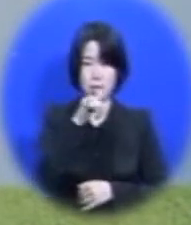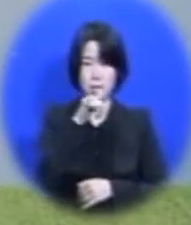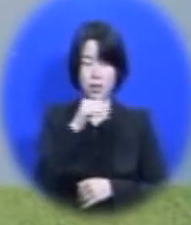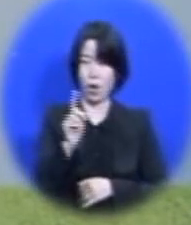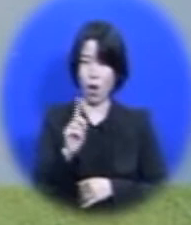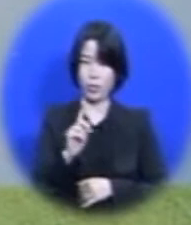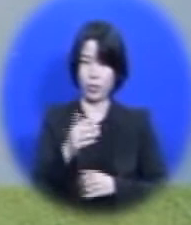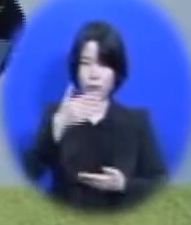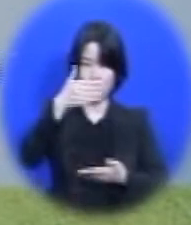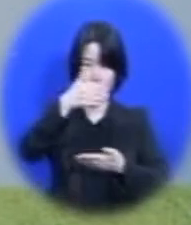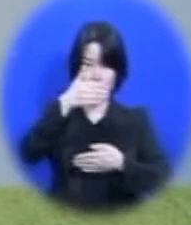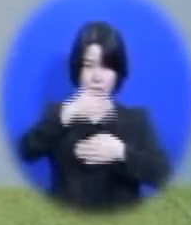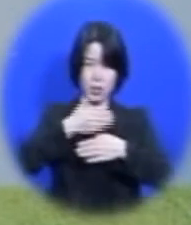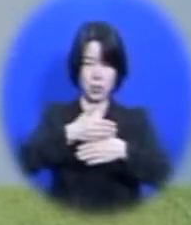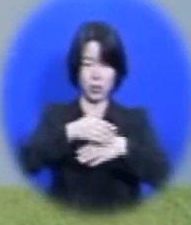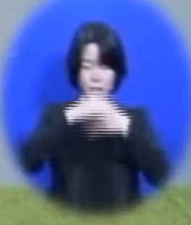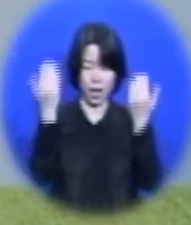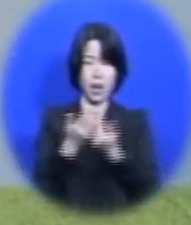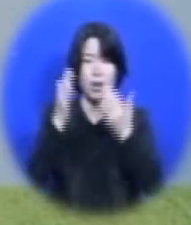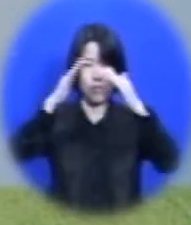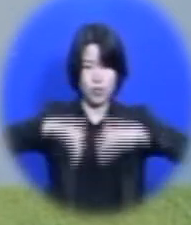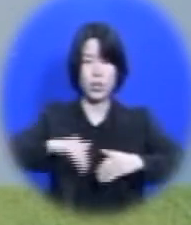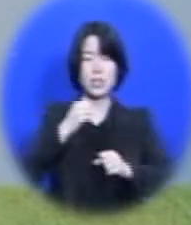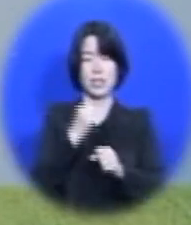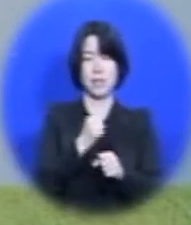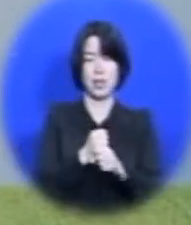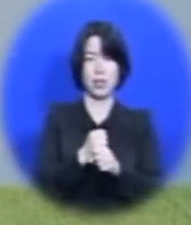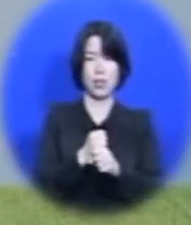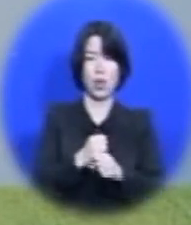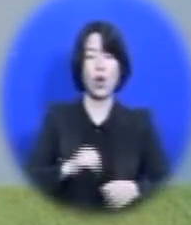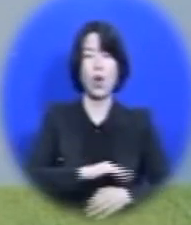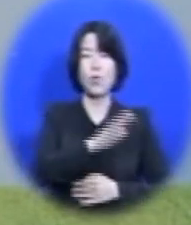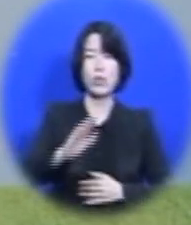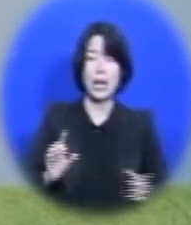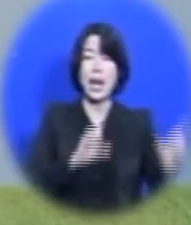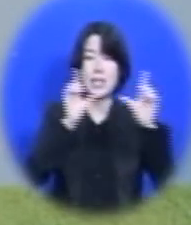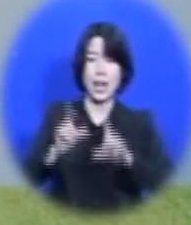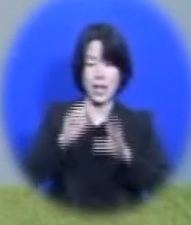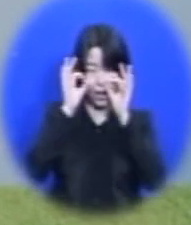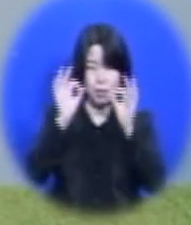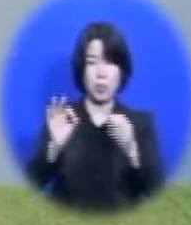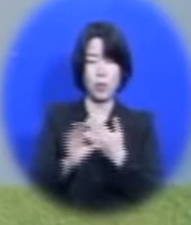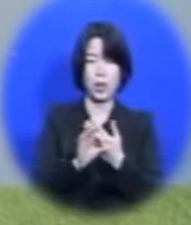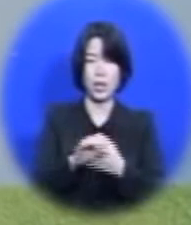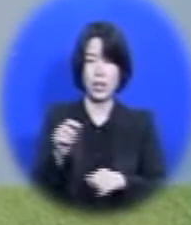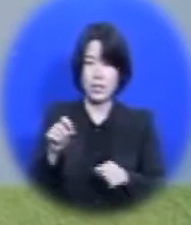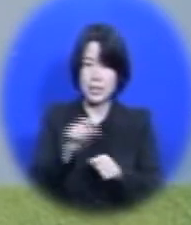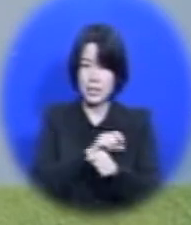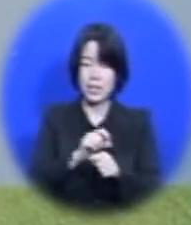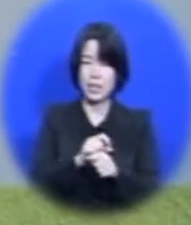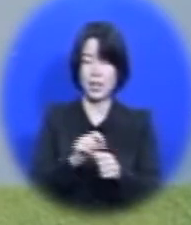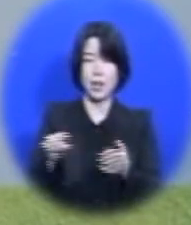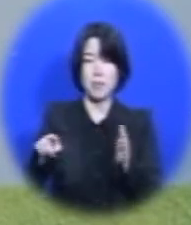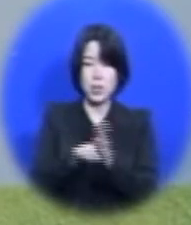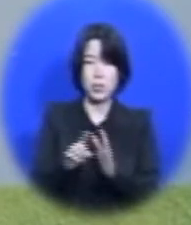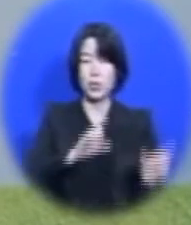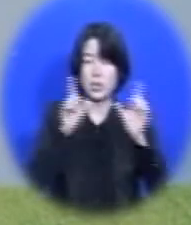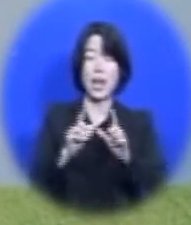어떤 장벽도 다 무너지게 만듭니다. 우리가 살다 보면 특히 믿음으로 사는